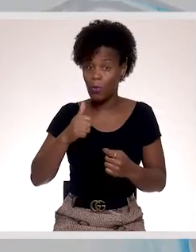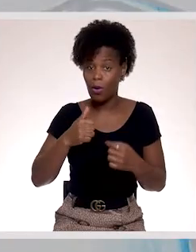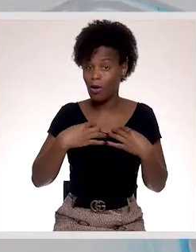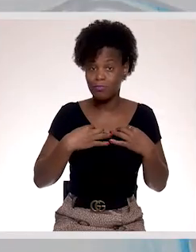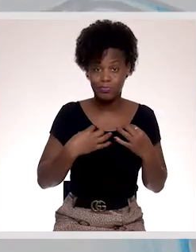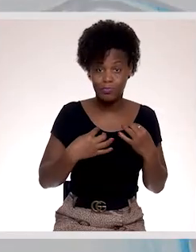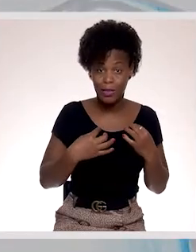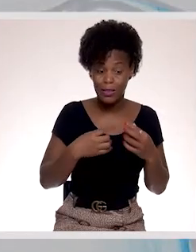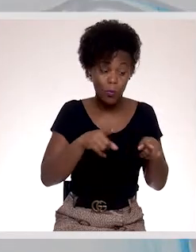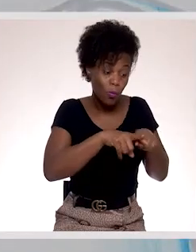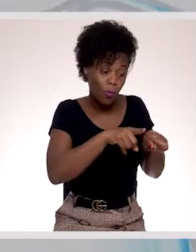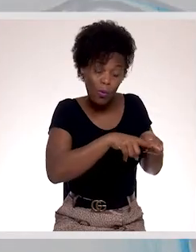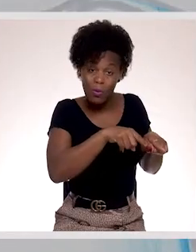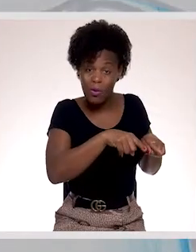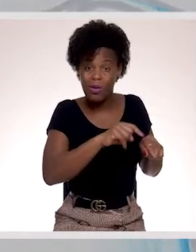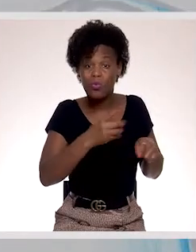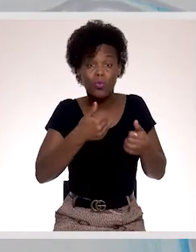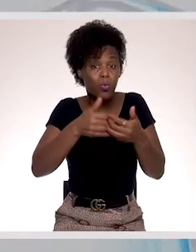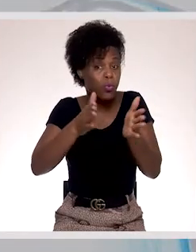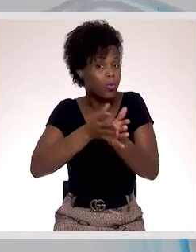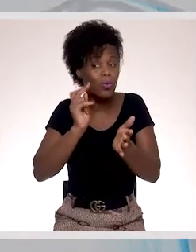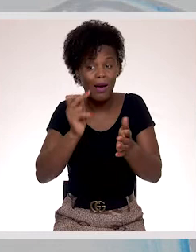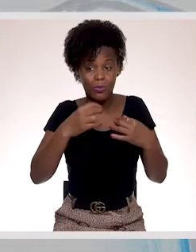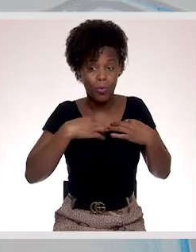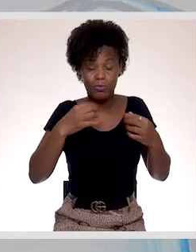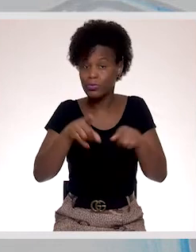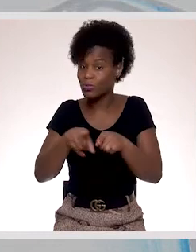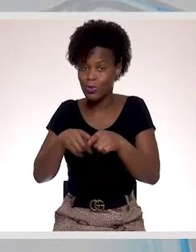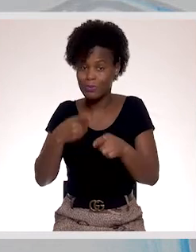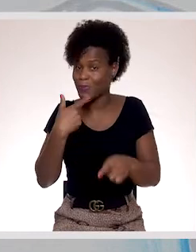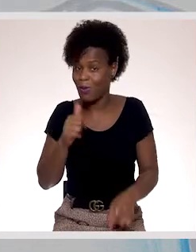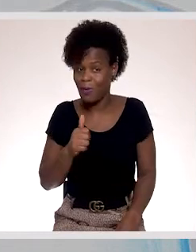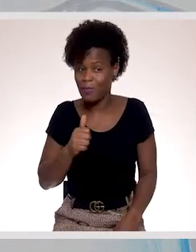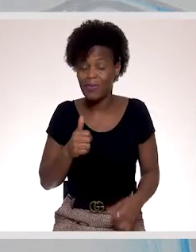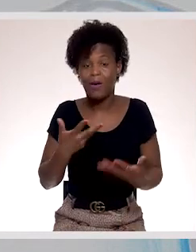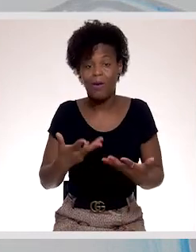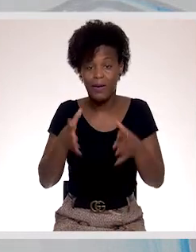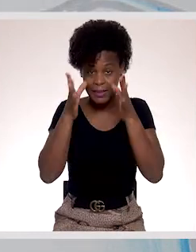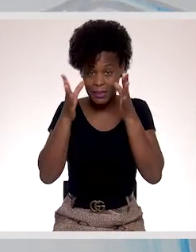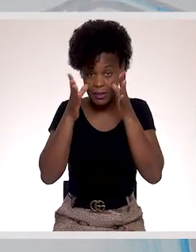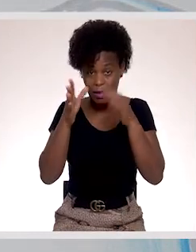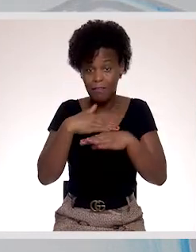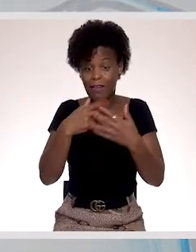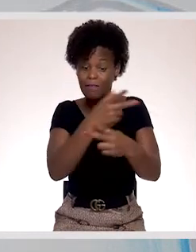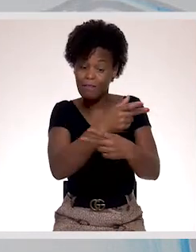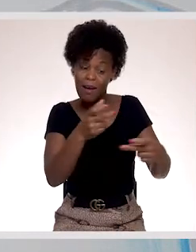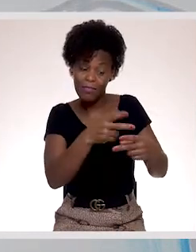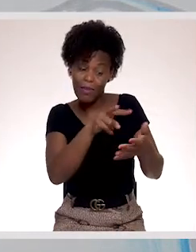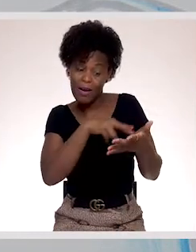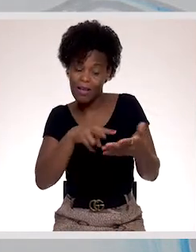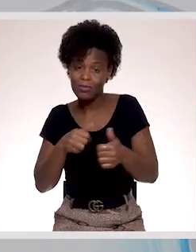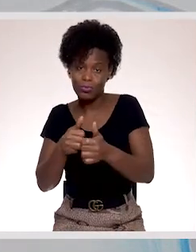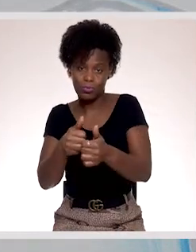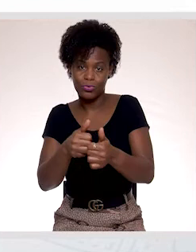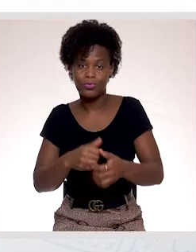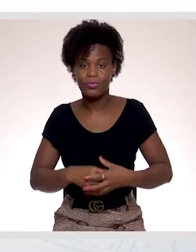s'habiller de la même façon pendant toute l'année, n'est-ce pas? Donc, on va faire attention aux phrases. On va lire